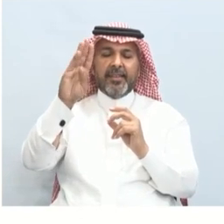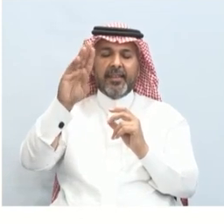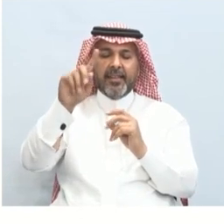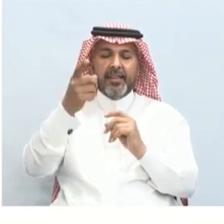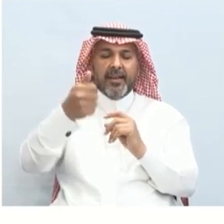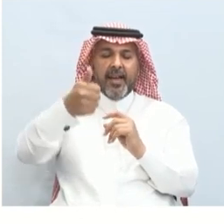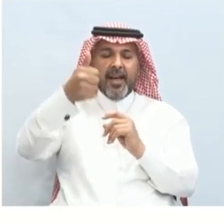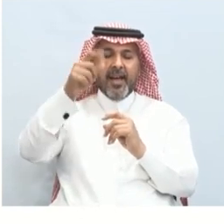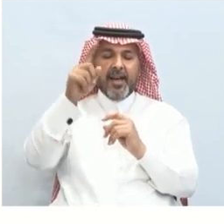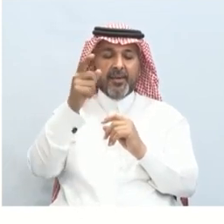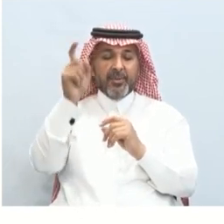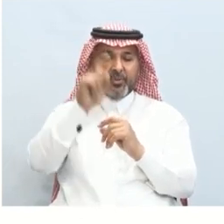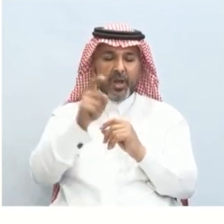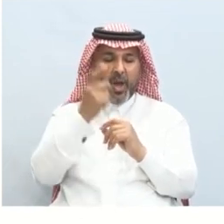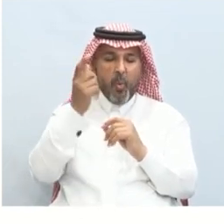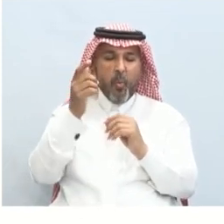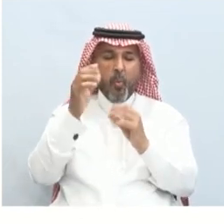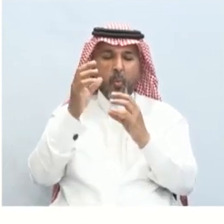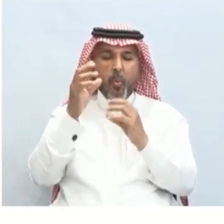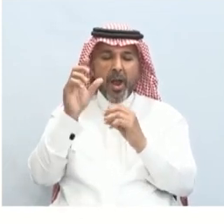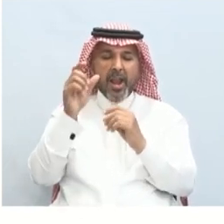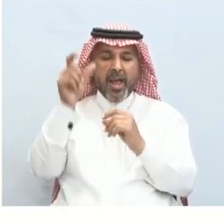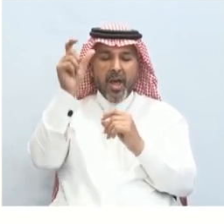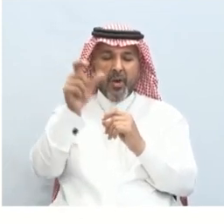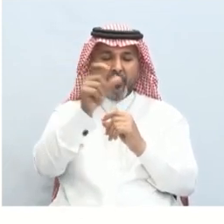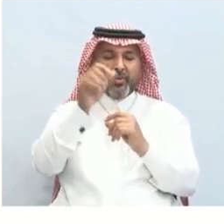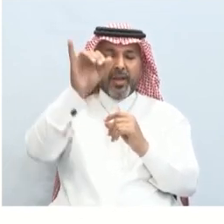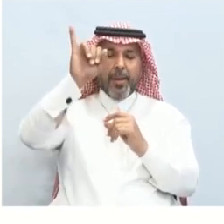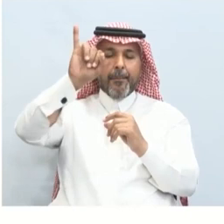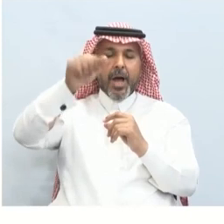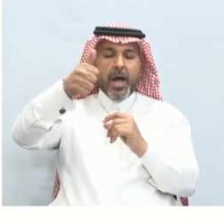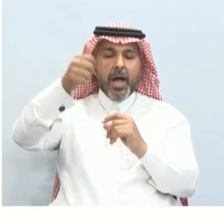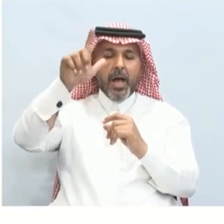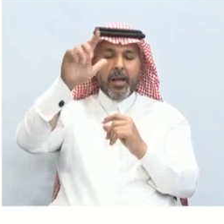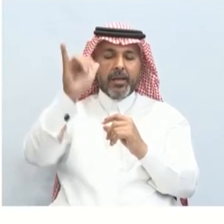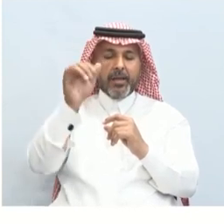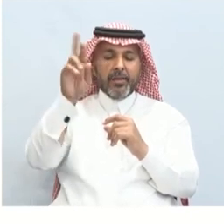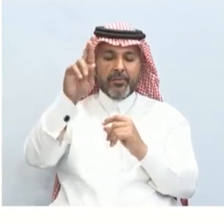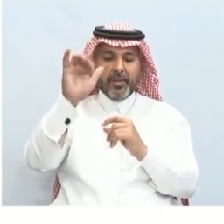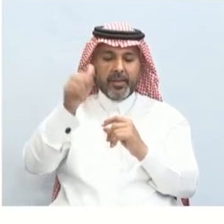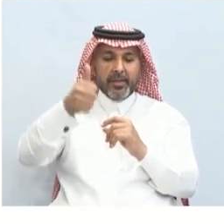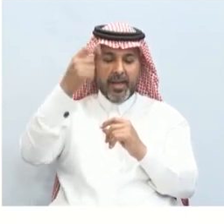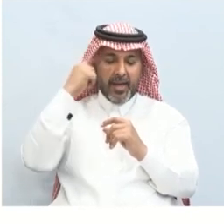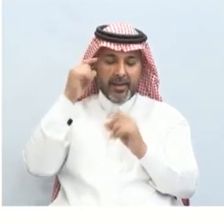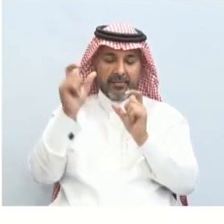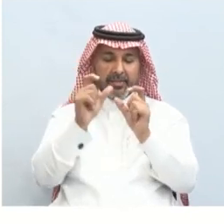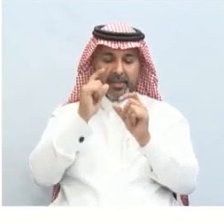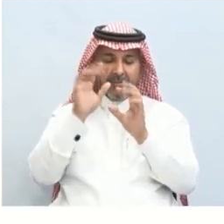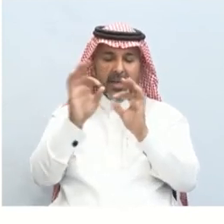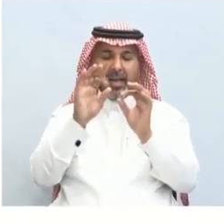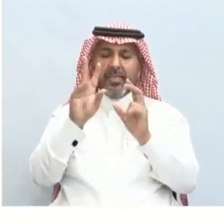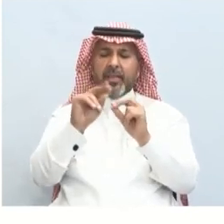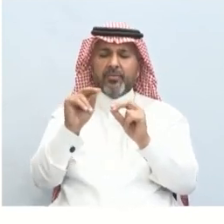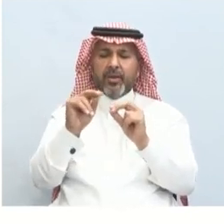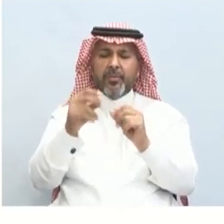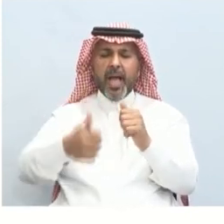سبعه حروف وقلنا ان في عندي تكرارات بالنسبه لحرف الالف تكرر مرتين فقسم على اثنين فكتوريا والحرف ياء تكرر